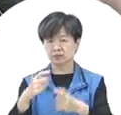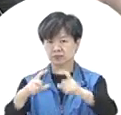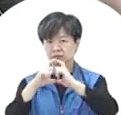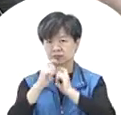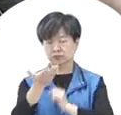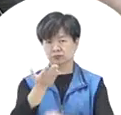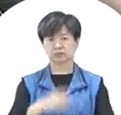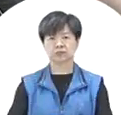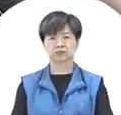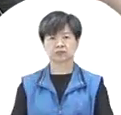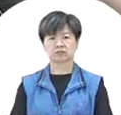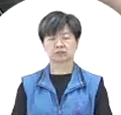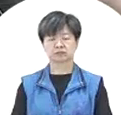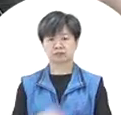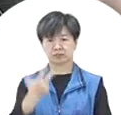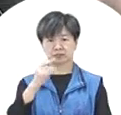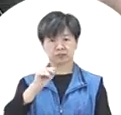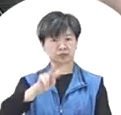5、4、3、2、1，